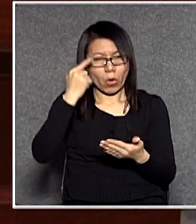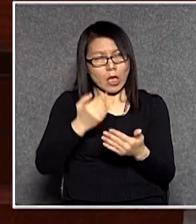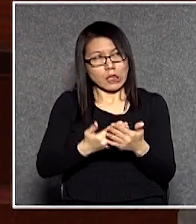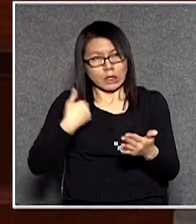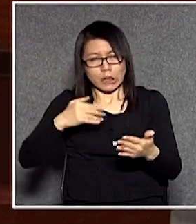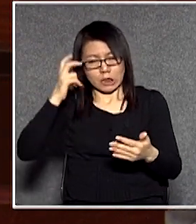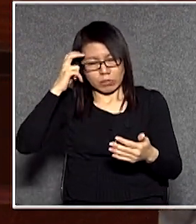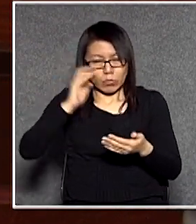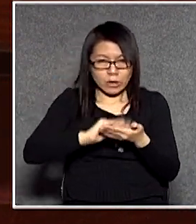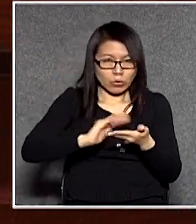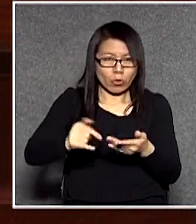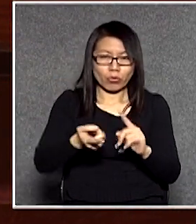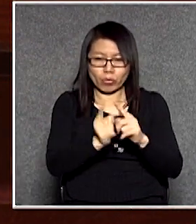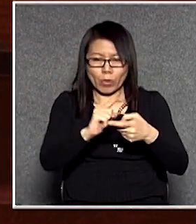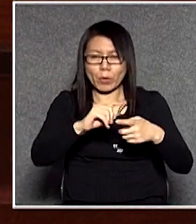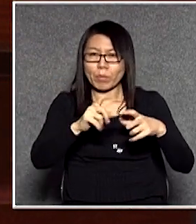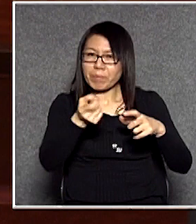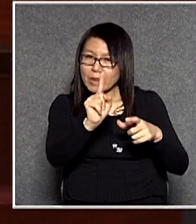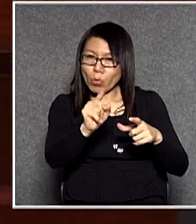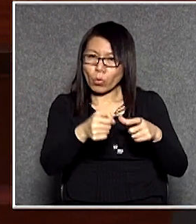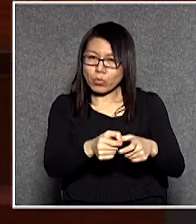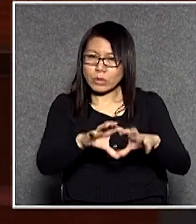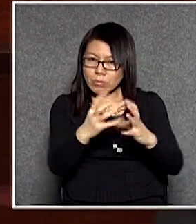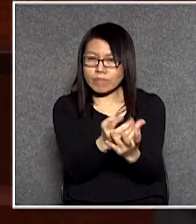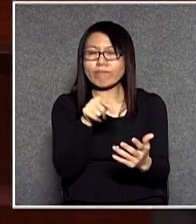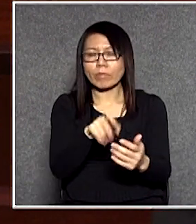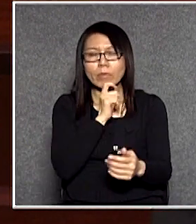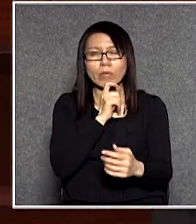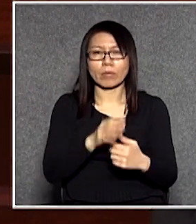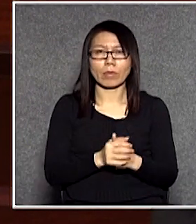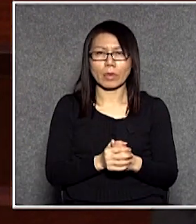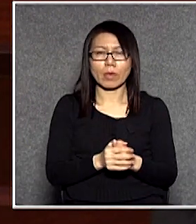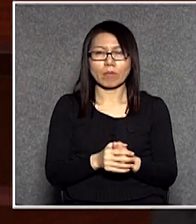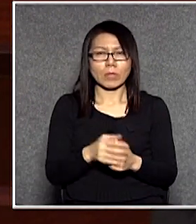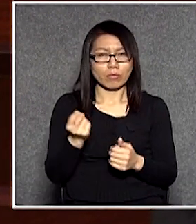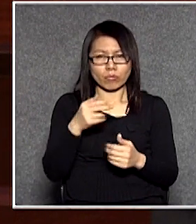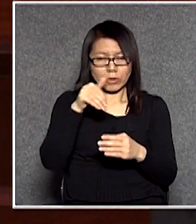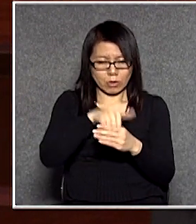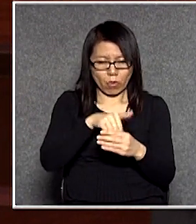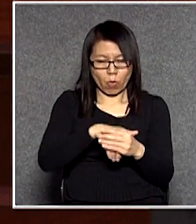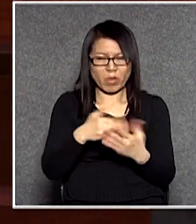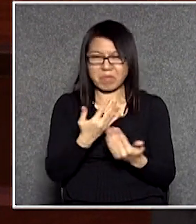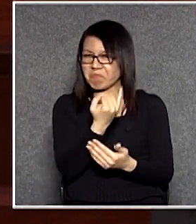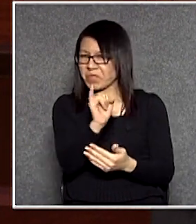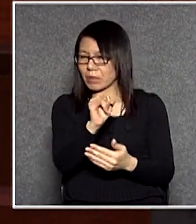好清楚佢係代表邊個財團嘅，會係先至投俾佢或者唔投俾佢。